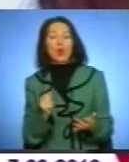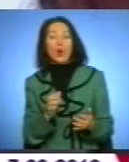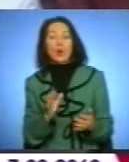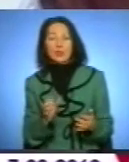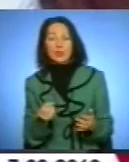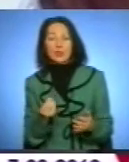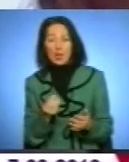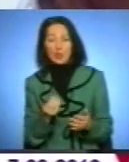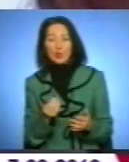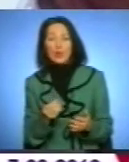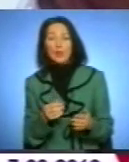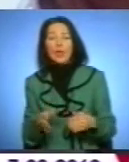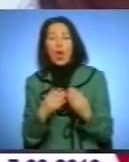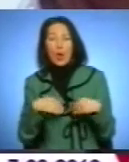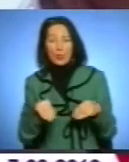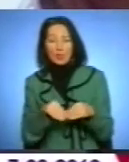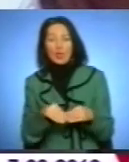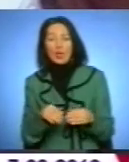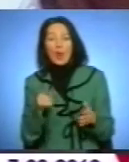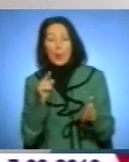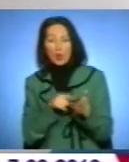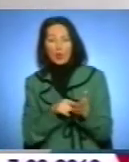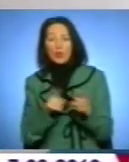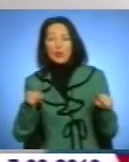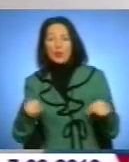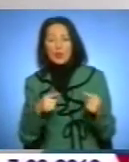спільною метою – створити заможну родину, а отже і заможну